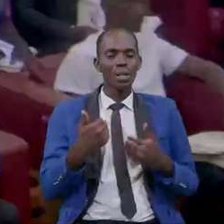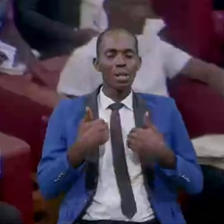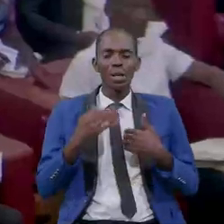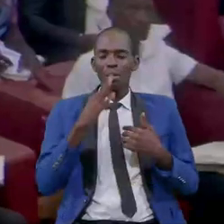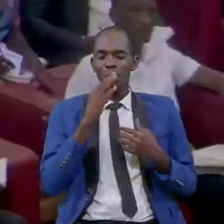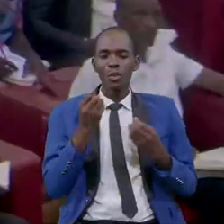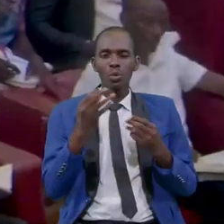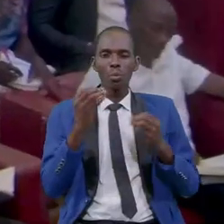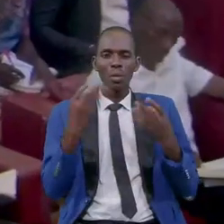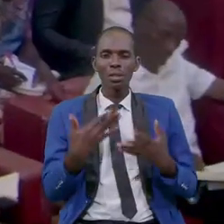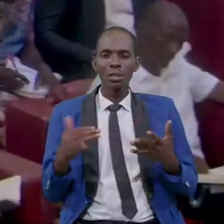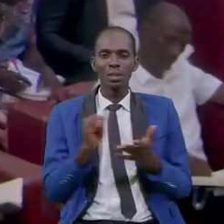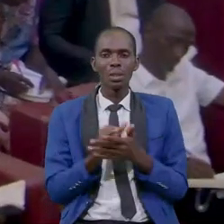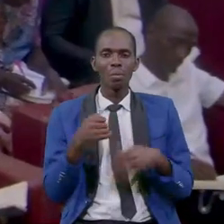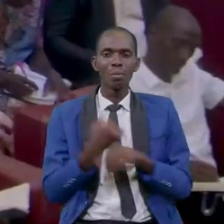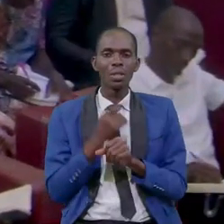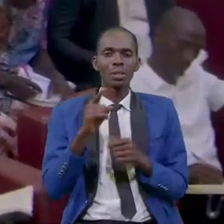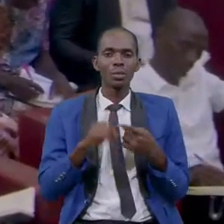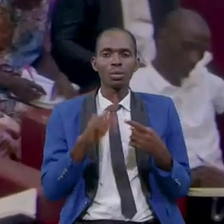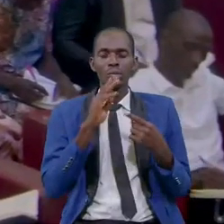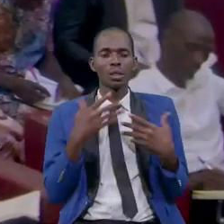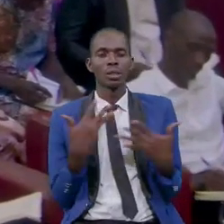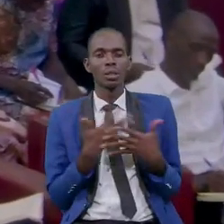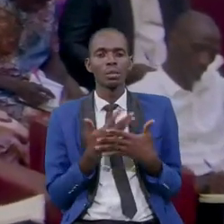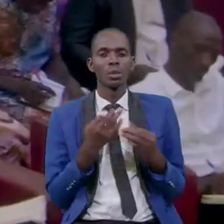confronter ça. Il y a beaucoup de menaces. Les gens,